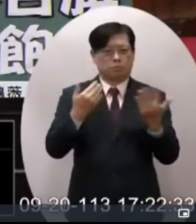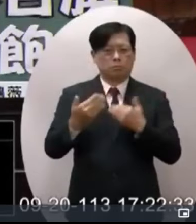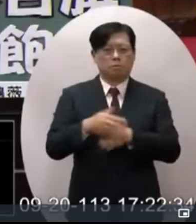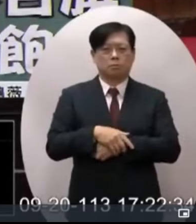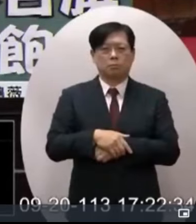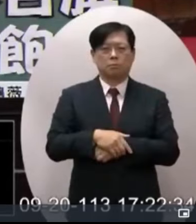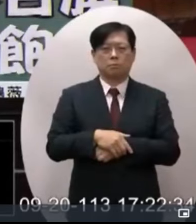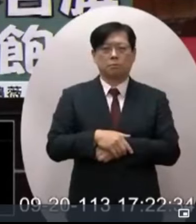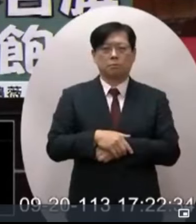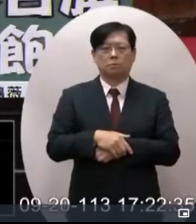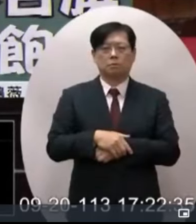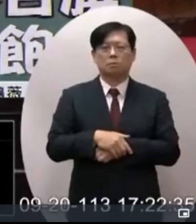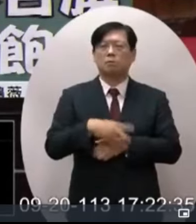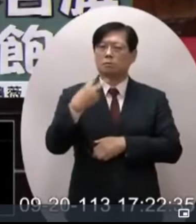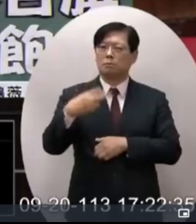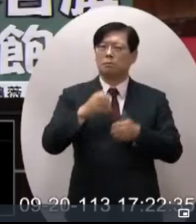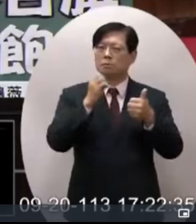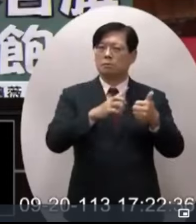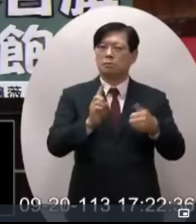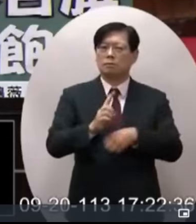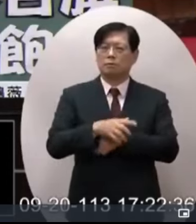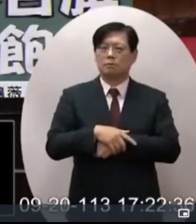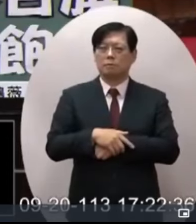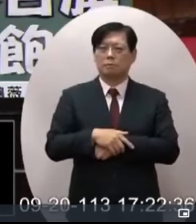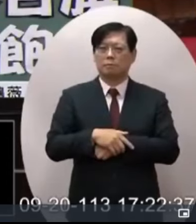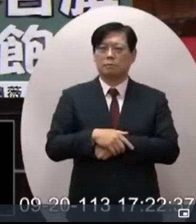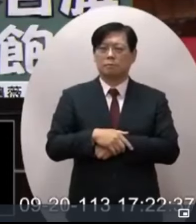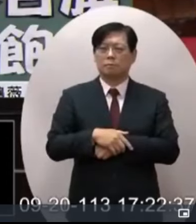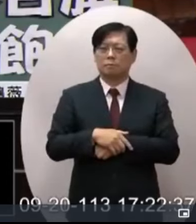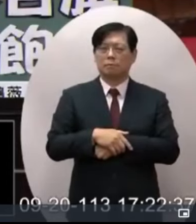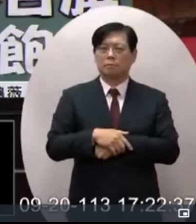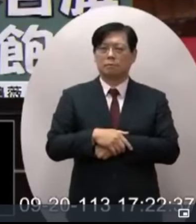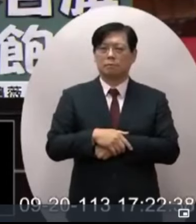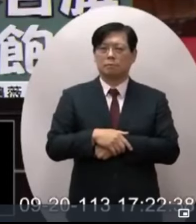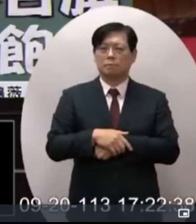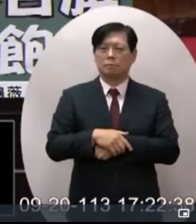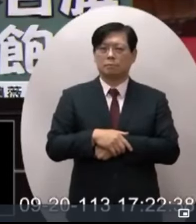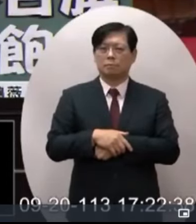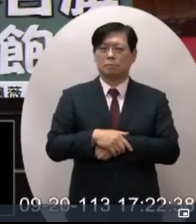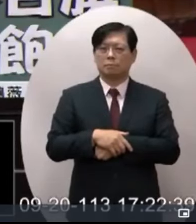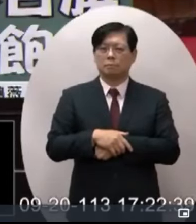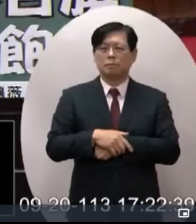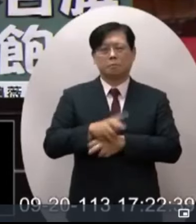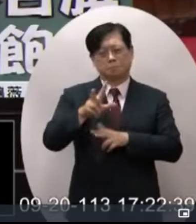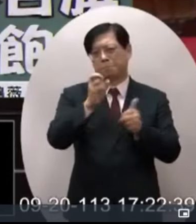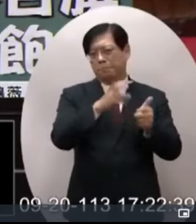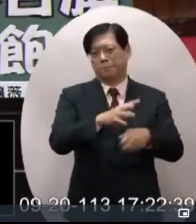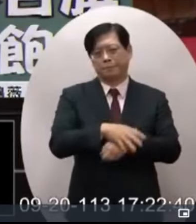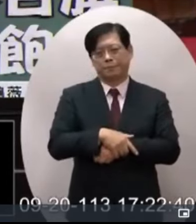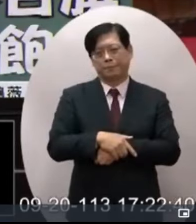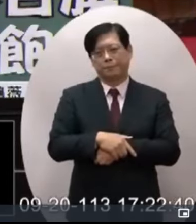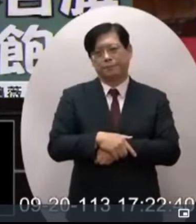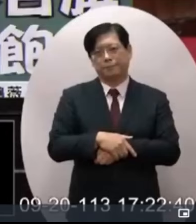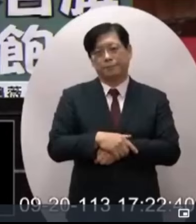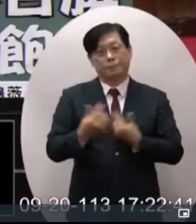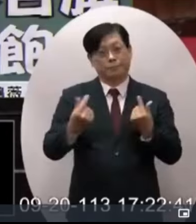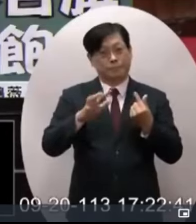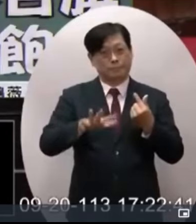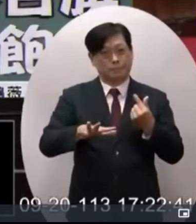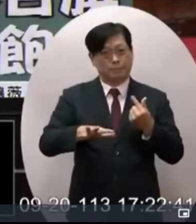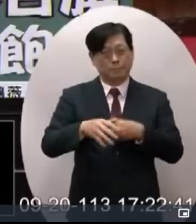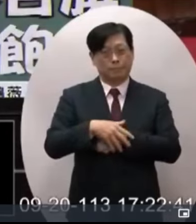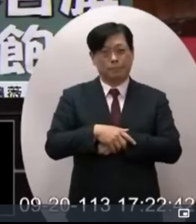正，而且依法办理。 然后我要讲的是，来直接说，在这一